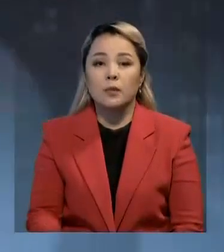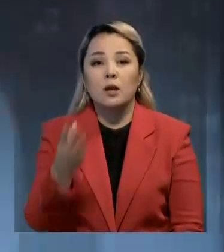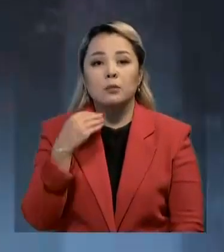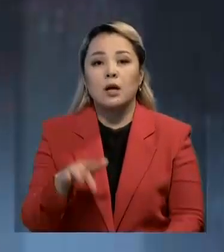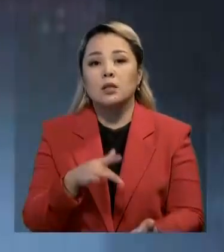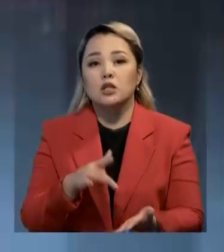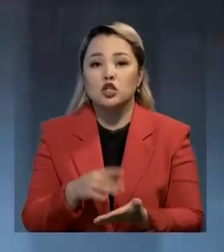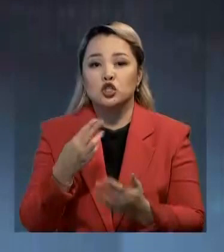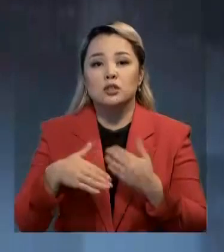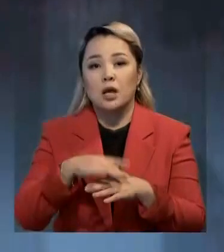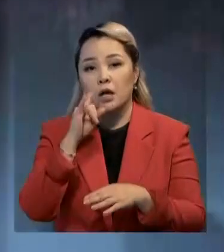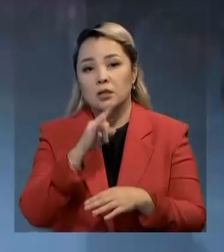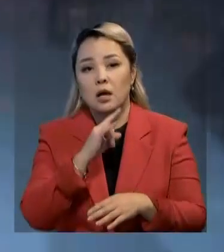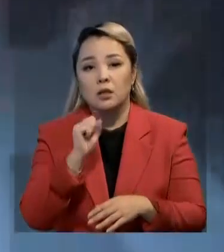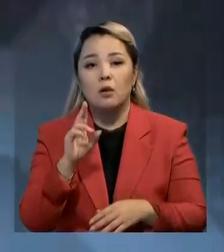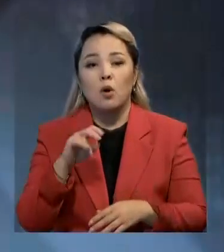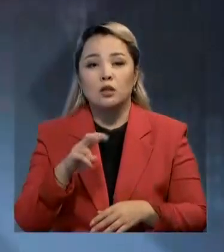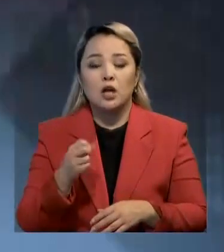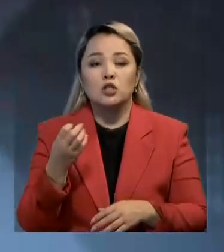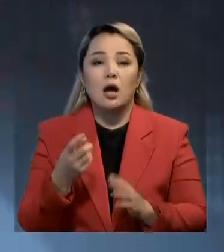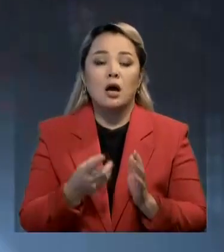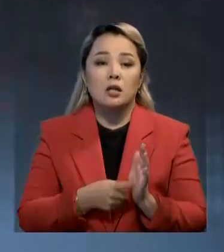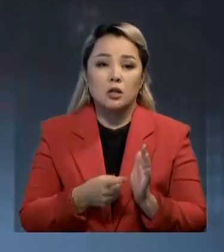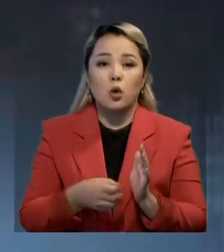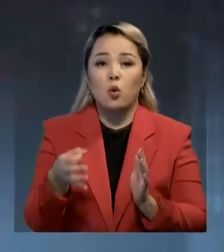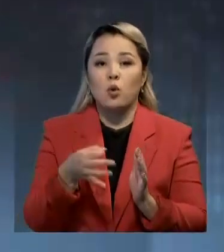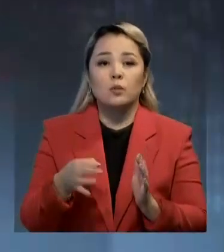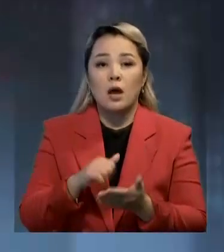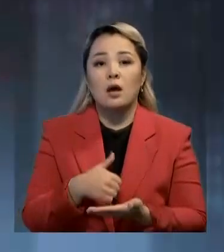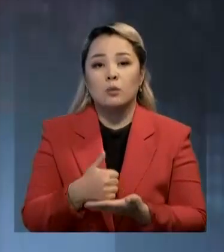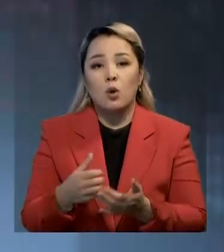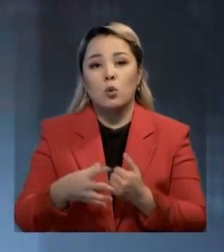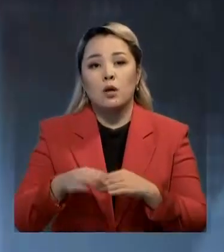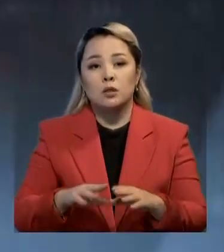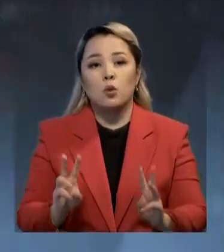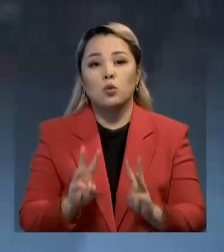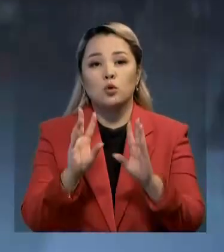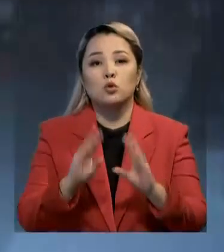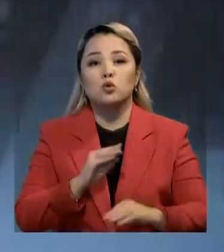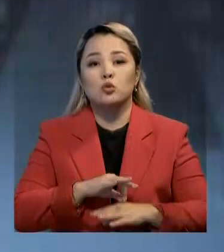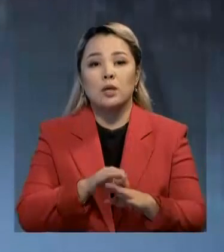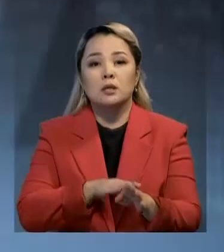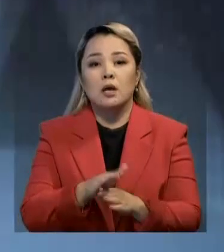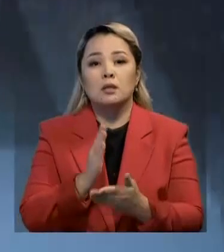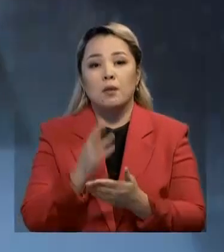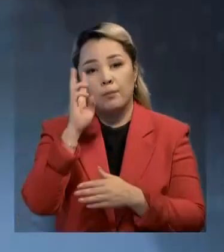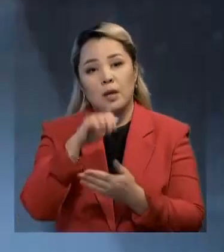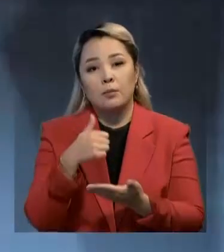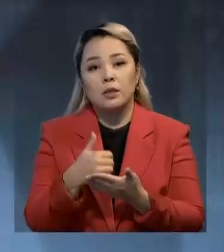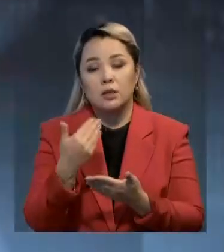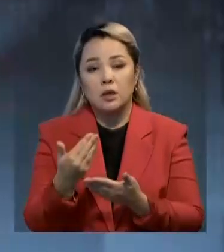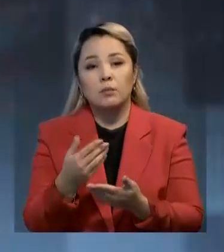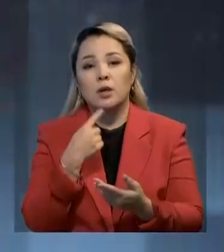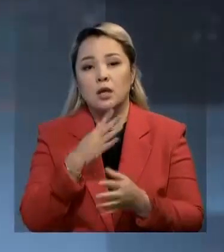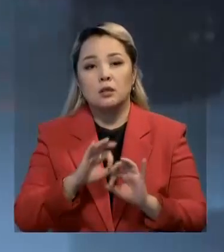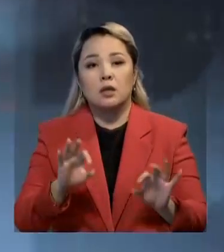Алматы қаласы, Шығыс Қазақстан, Ақмола және Қарағанды облыстары әкімдері өңірлердегі өрт сөндіру жұмыстары туралы мемлекет басшысына